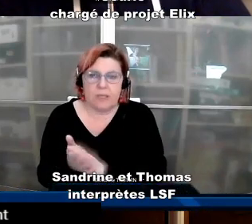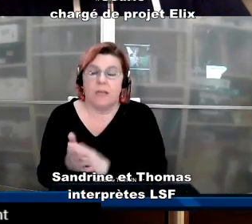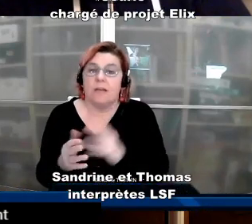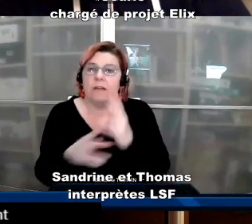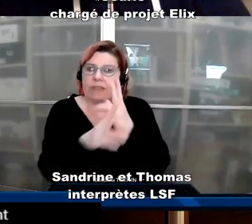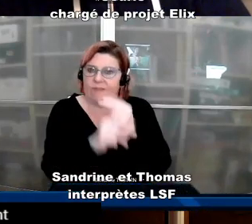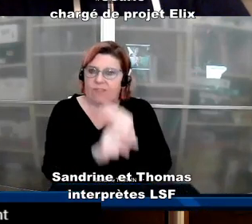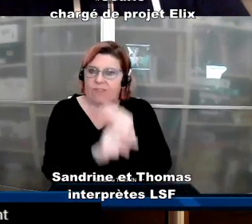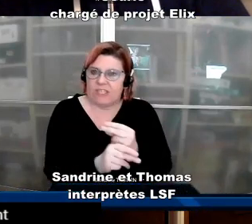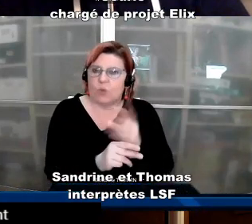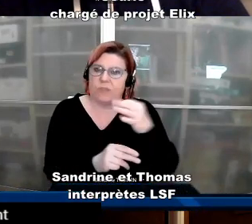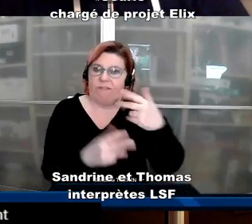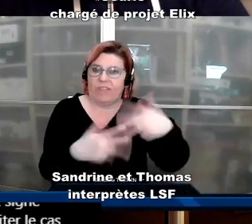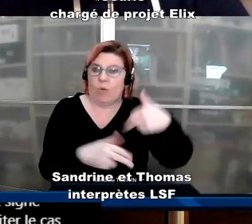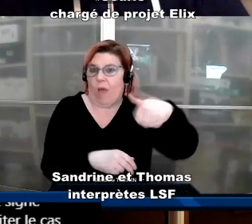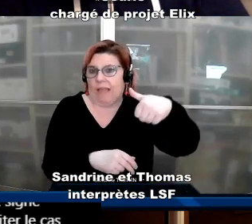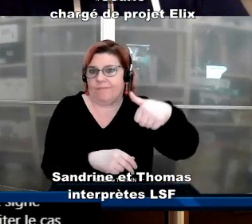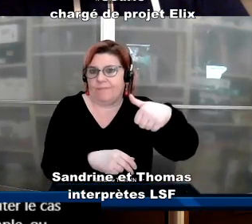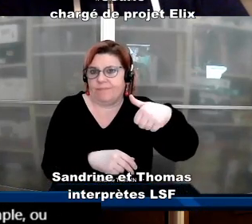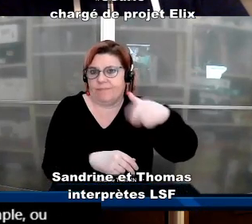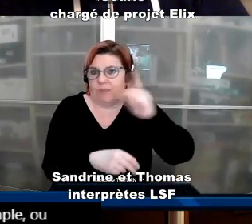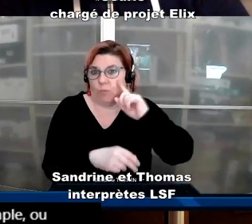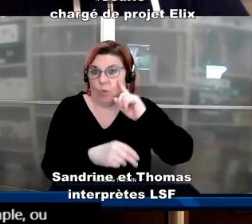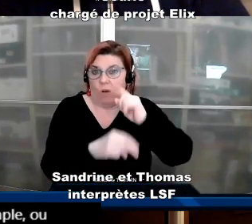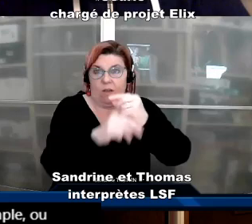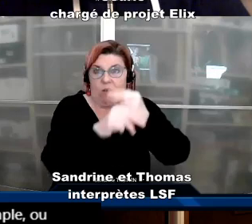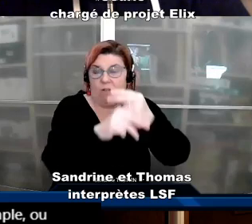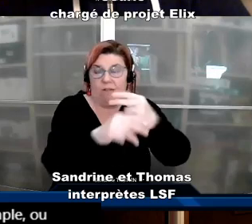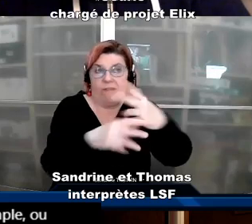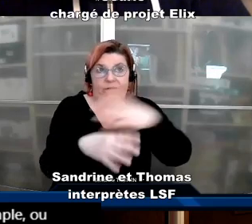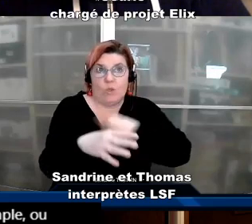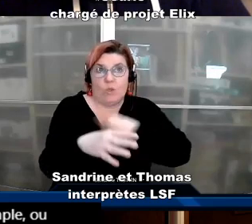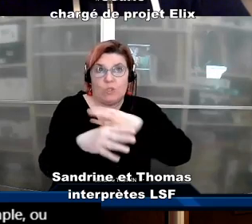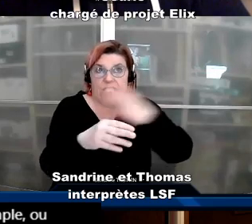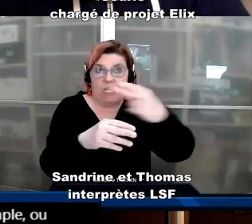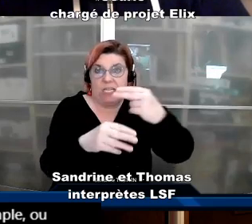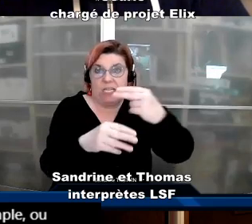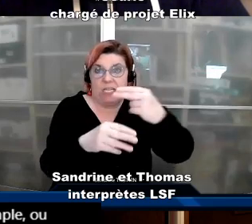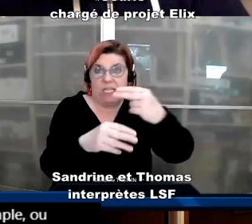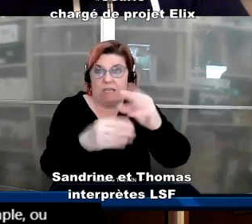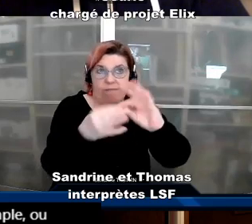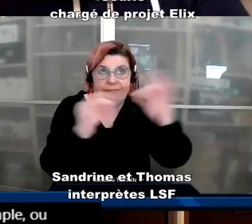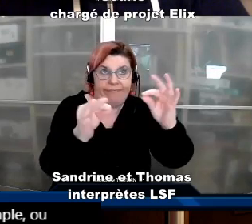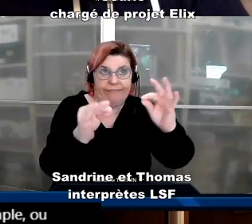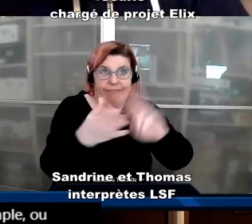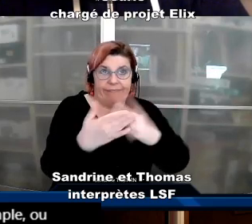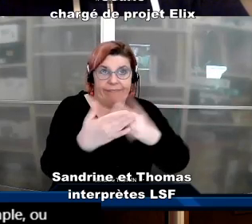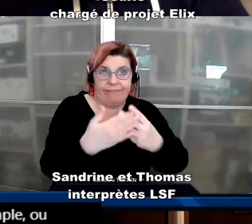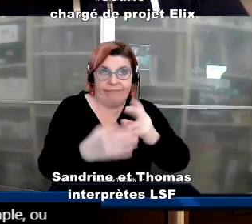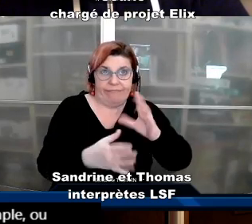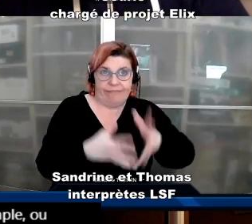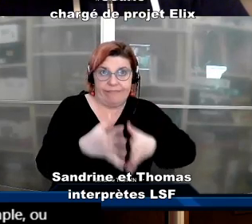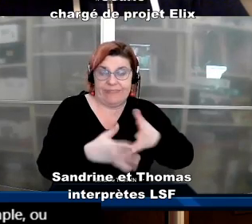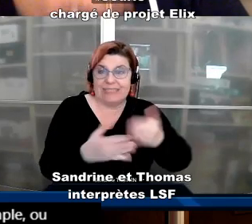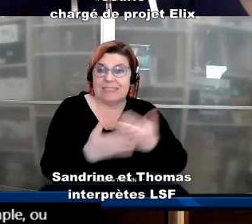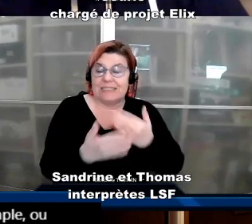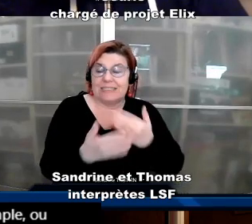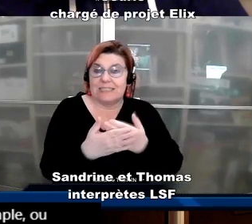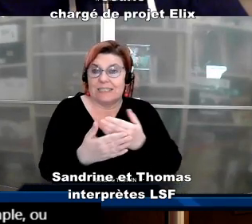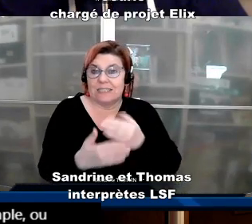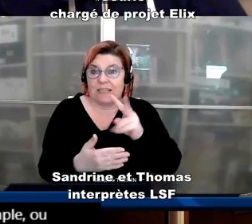vidéo, puisque c'est vraiment, on prend le français et on le traduit en LSF. Et là, c'est Vivien et Claire,